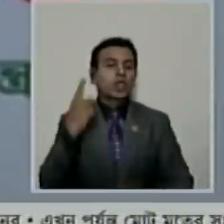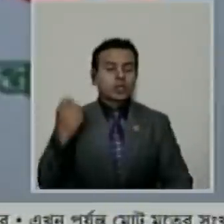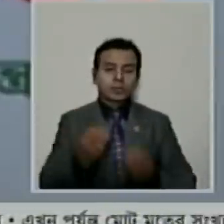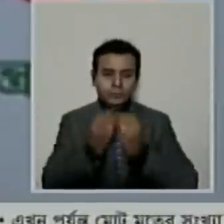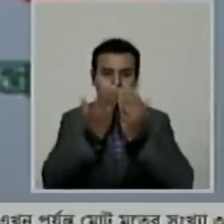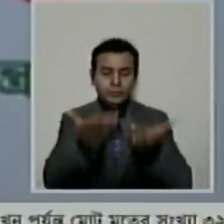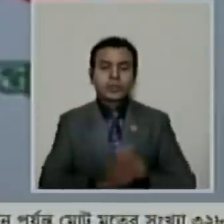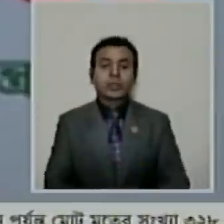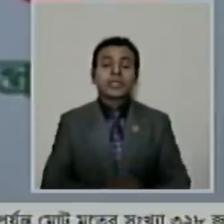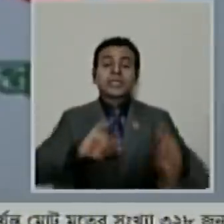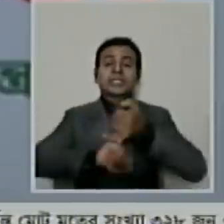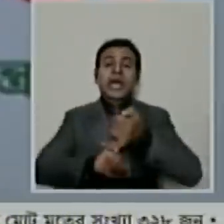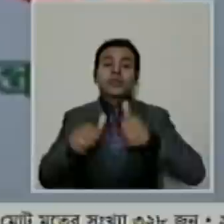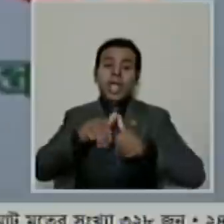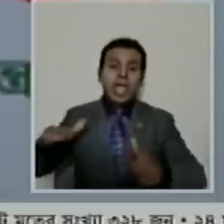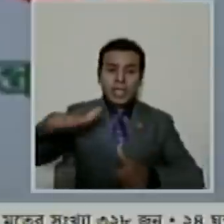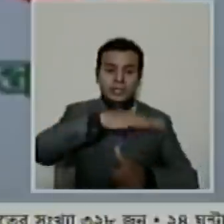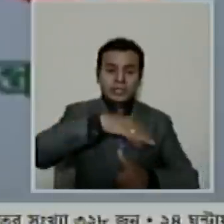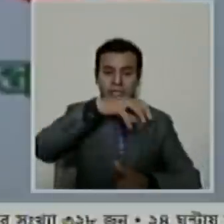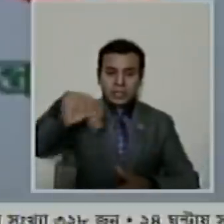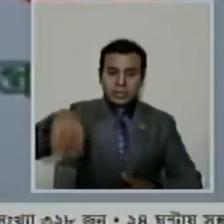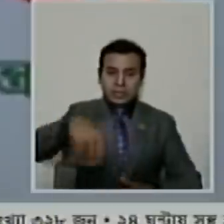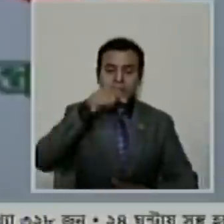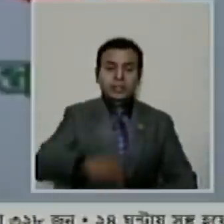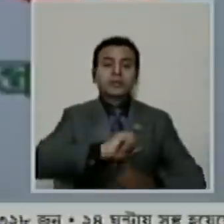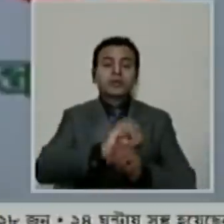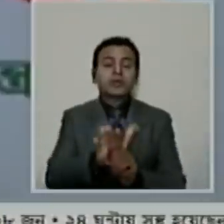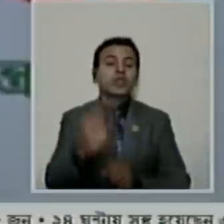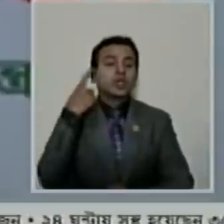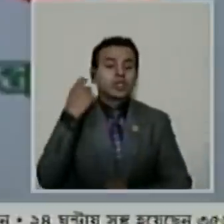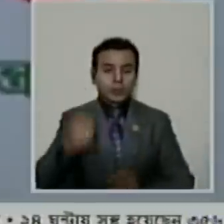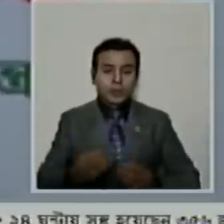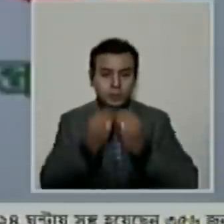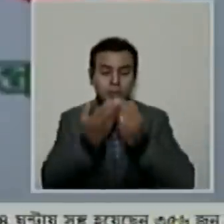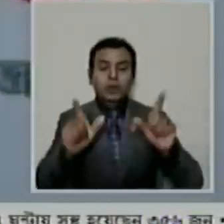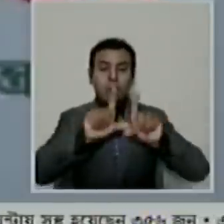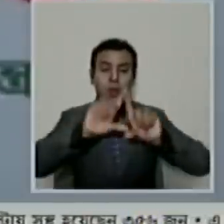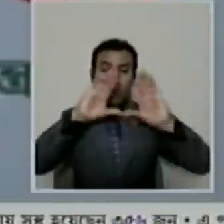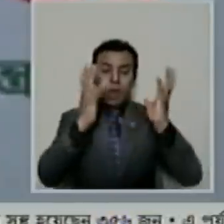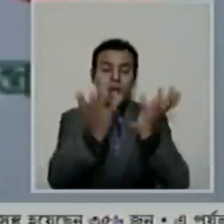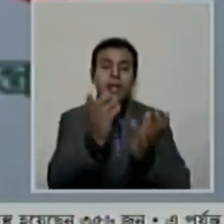স্বাস্থ্য সংস্থা সিচুয়েশন রিপোর্ট থেকে 16 মে। দক্ষিণ পূর্ব এশিয়া শনাক্ত 24 ঘন্টায়